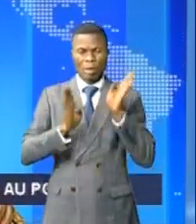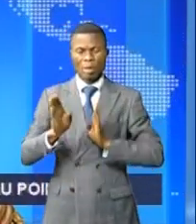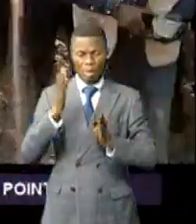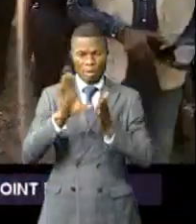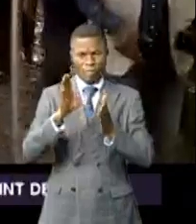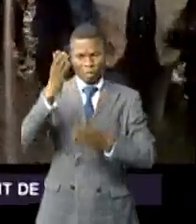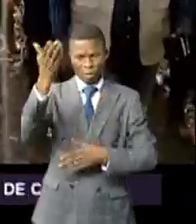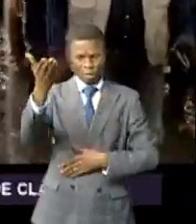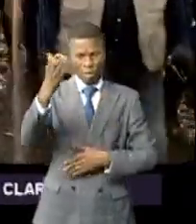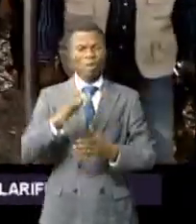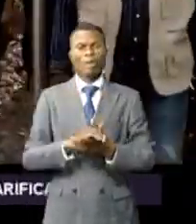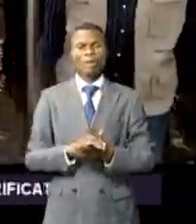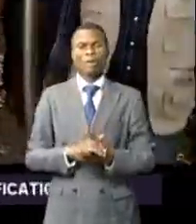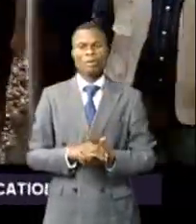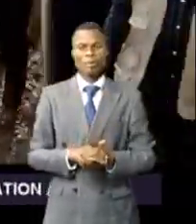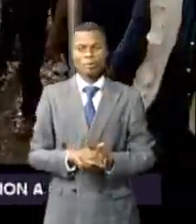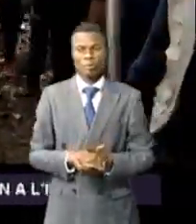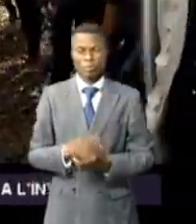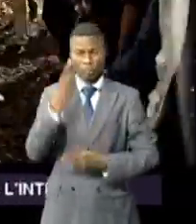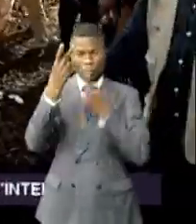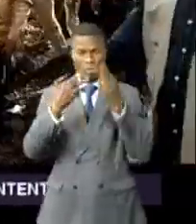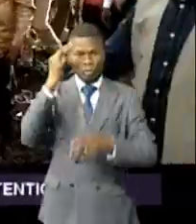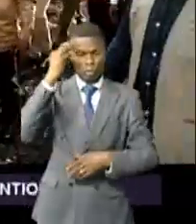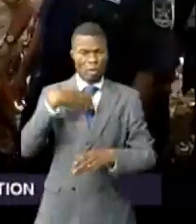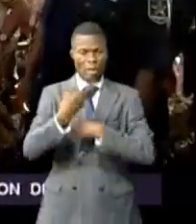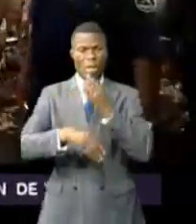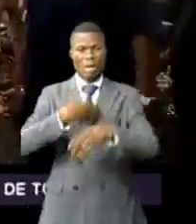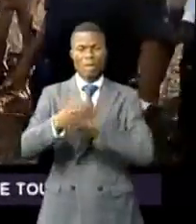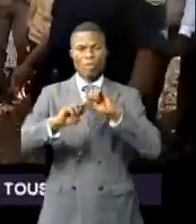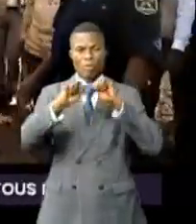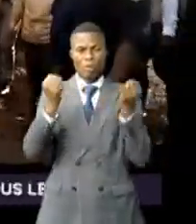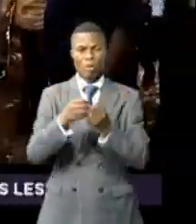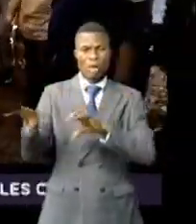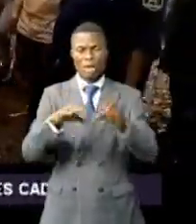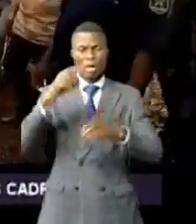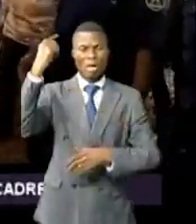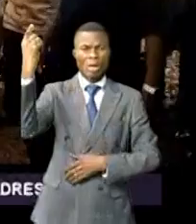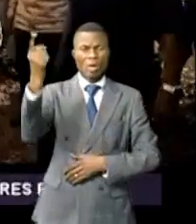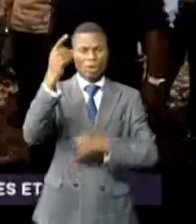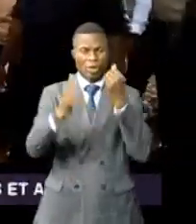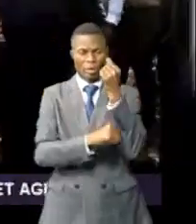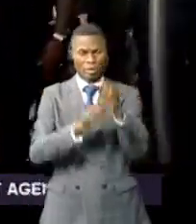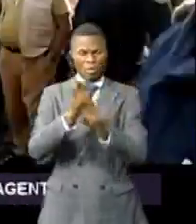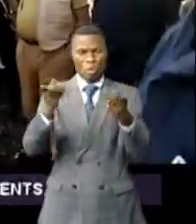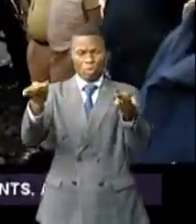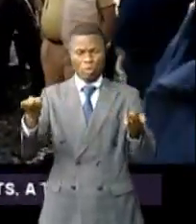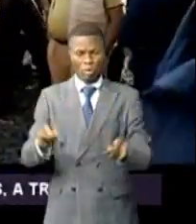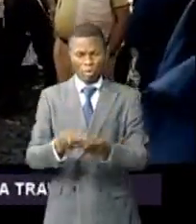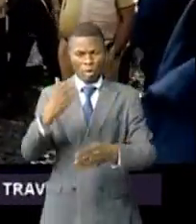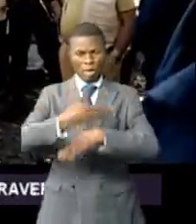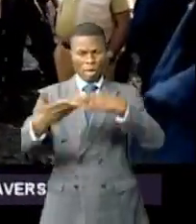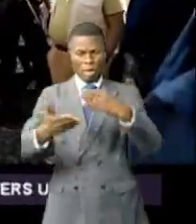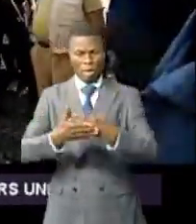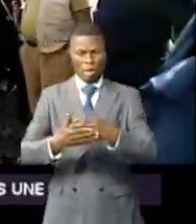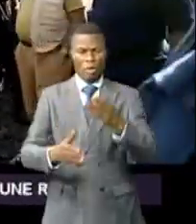Tchala. Il s'agit de la visite du ministre des Affaires sociales et Action humanitaire sur les différents sites construits par les